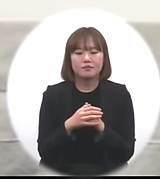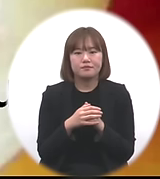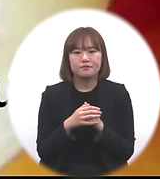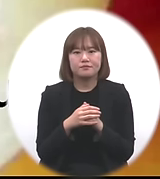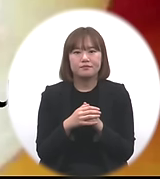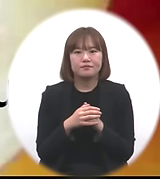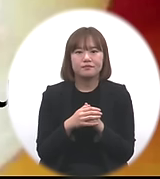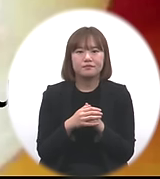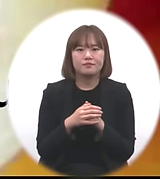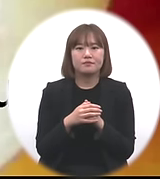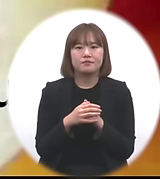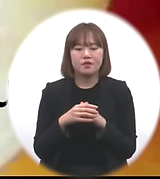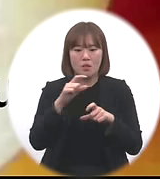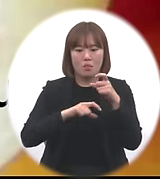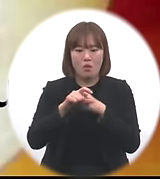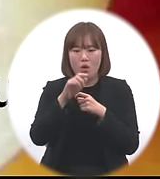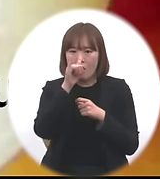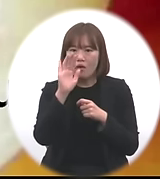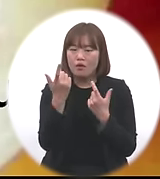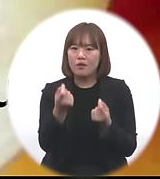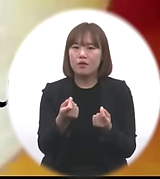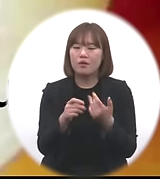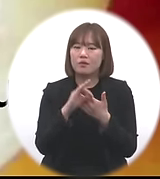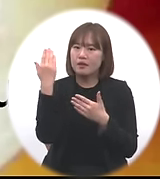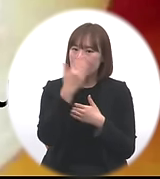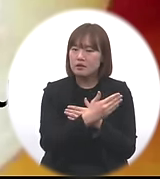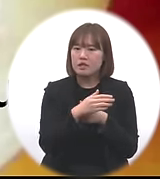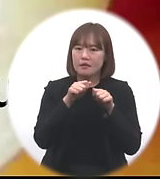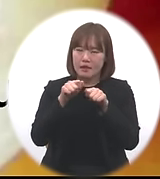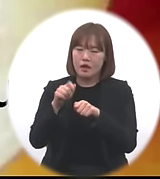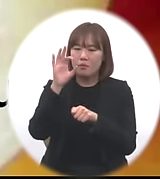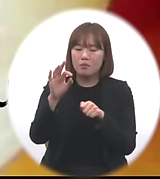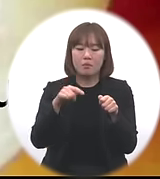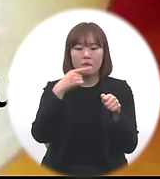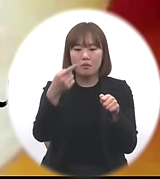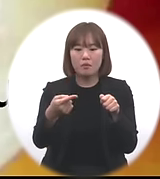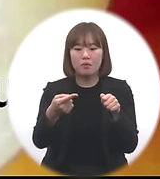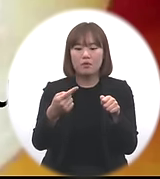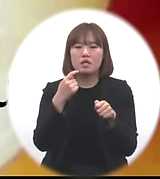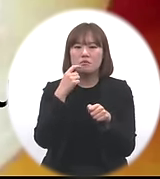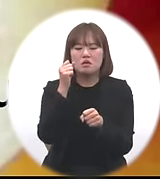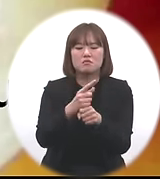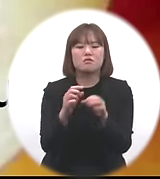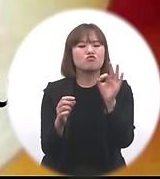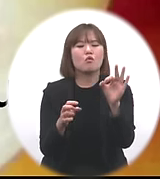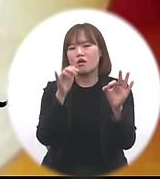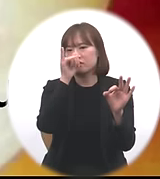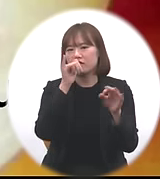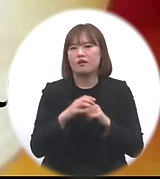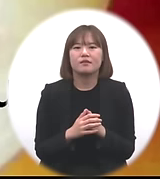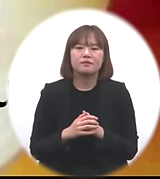올라왔어요. 그런데 이렇게 들여다보니까 침도 있고 아직은 더 있어야 뭘 할 수 있을 것 같아요. 그런데 깨끗하게 닦아보니까 오른쪽에 보시는